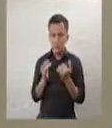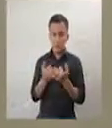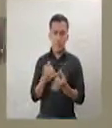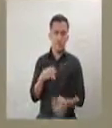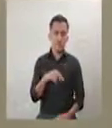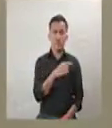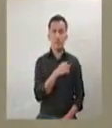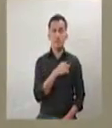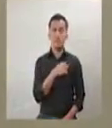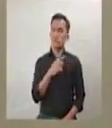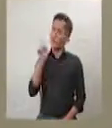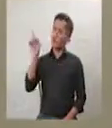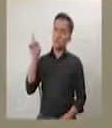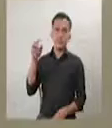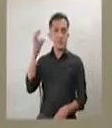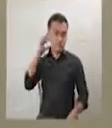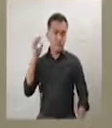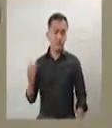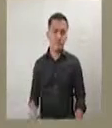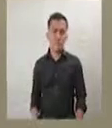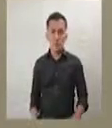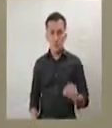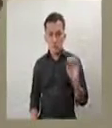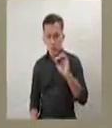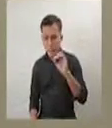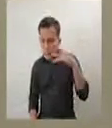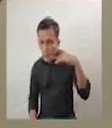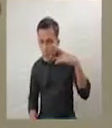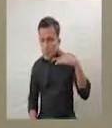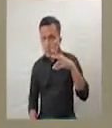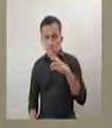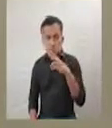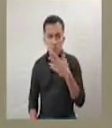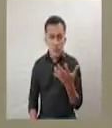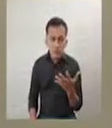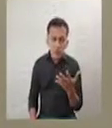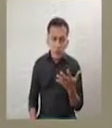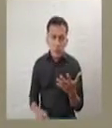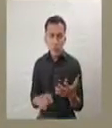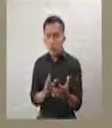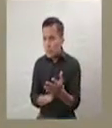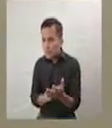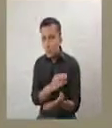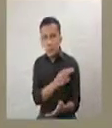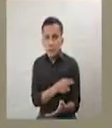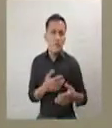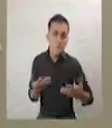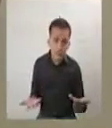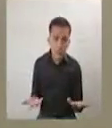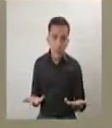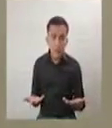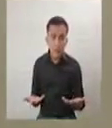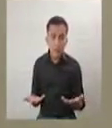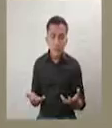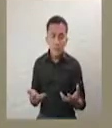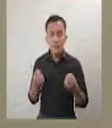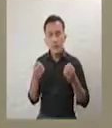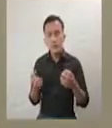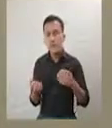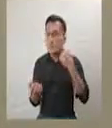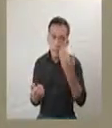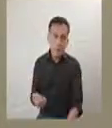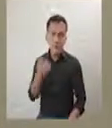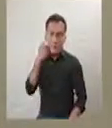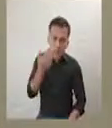namin, doon sa Mindanao, walang ilaw, walang tubig, walang school, walang hospital. So maraming